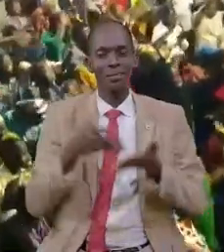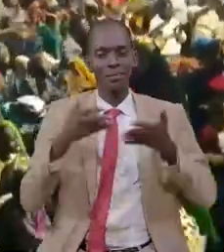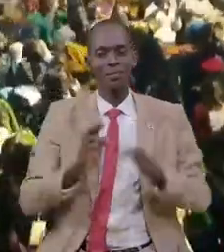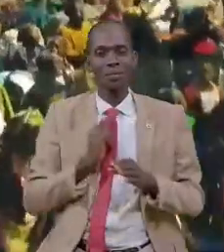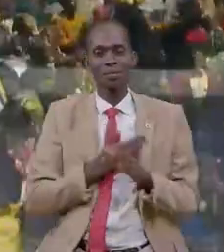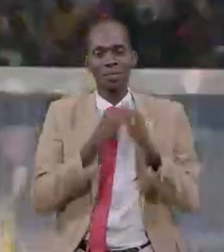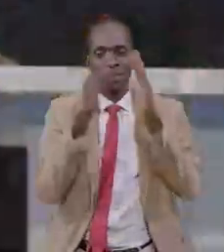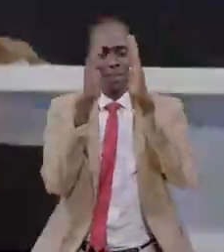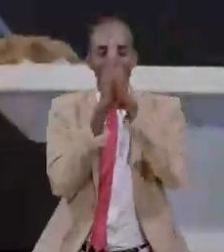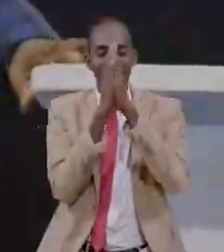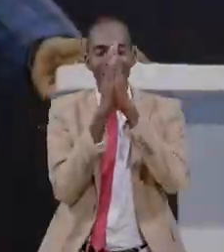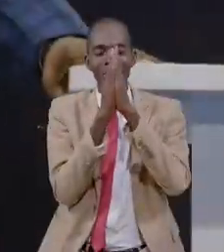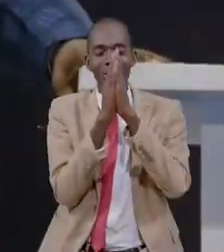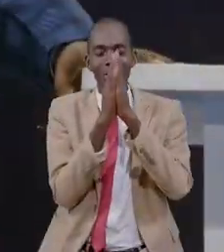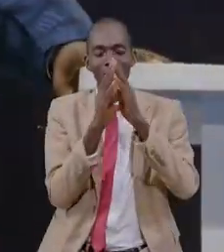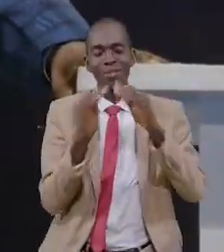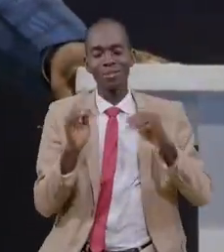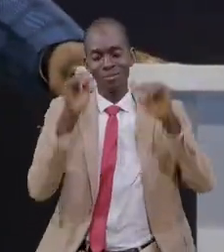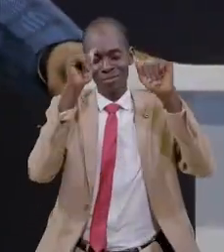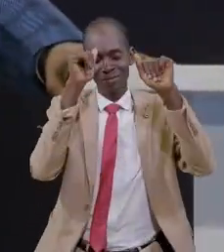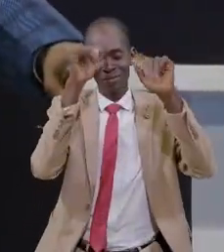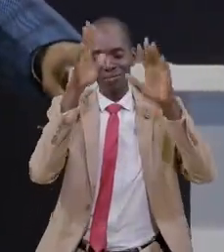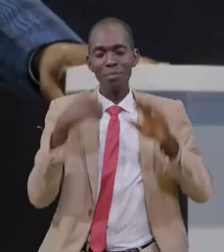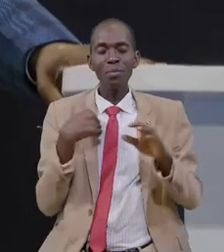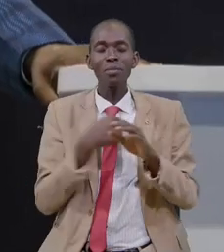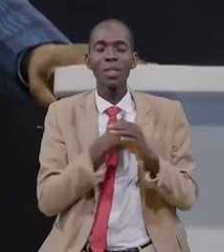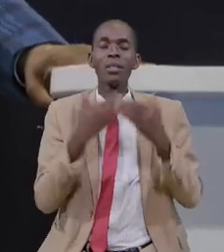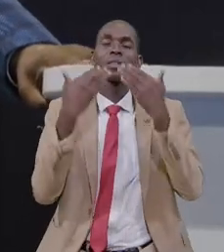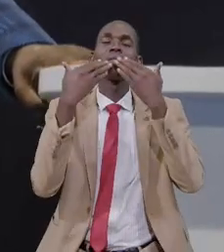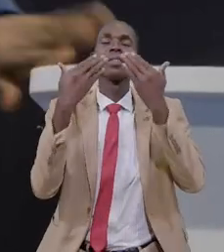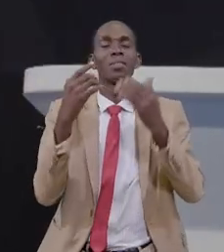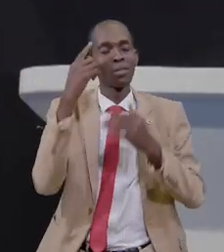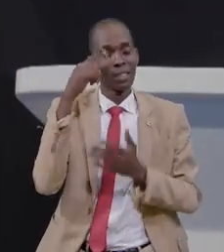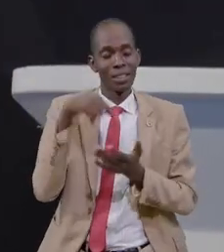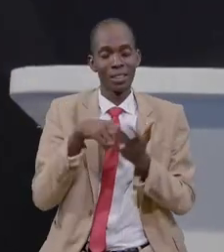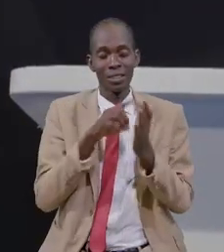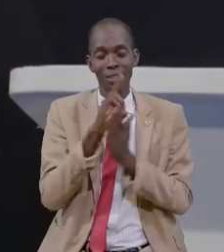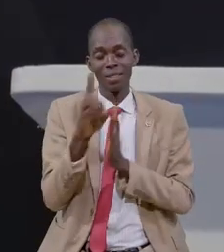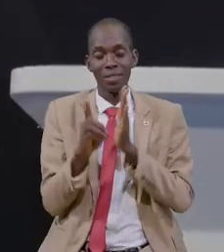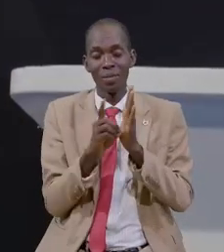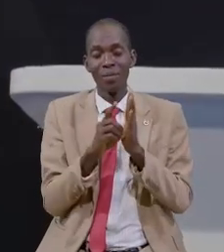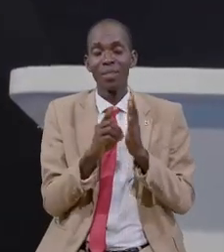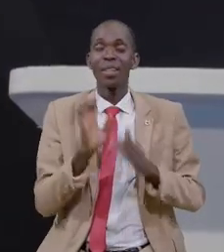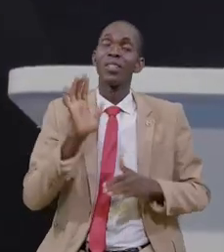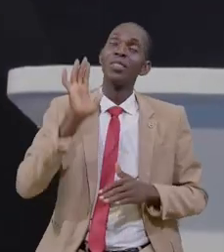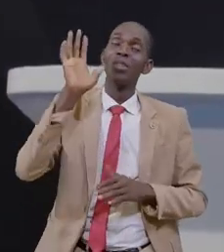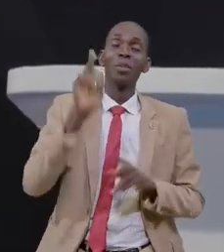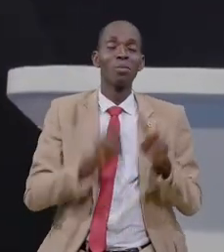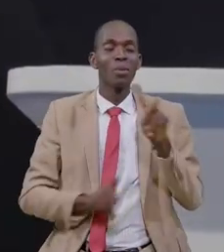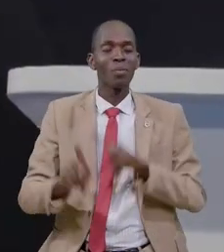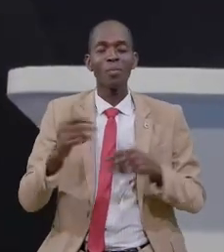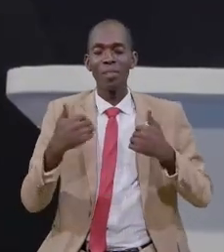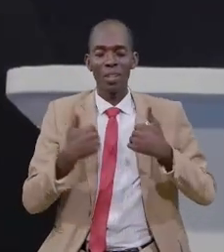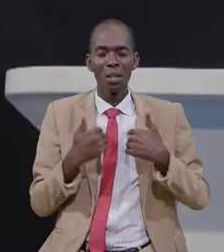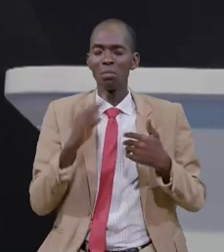Prions ensemble. Père, nous te remercions pour cette heure. Ton peuple a